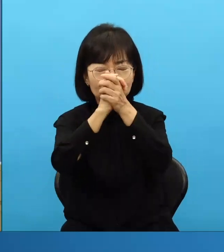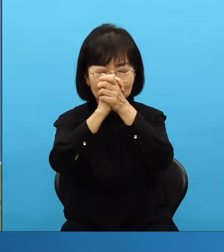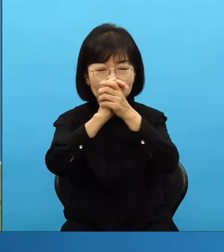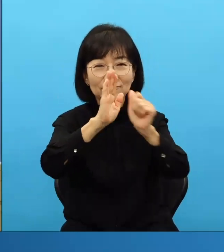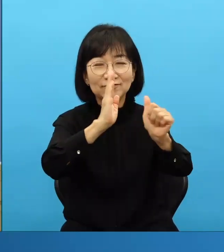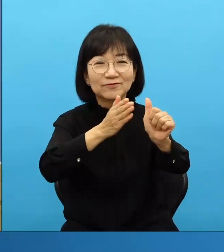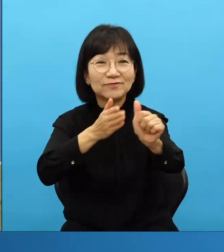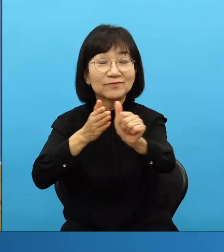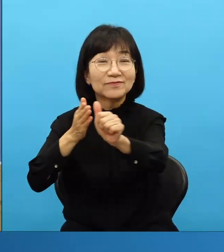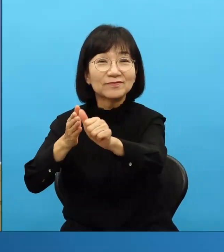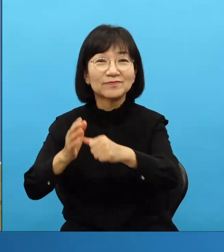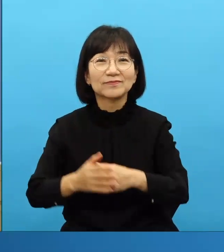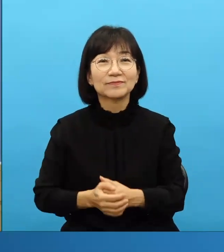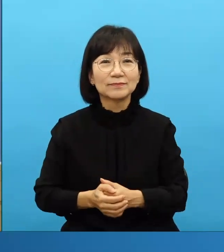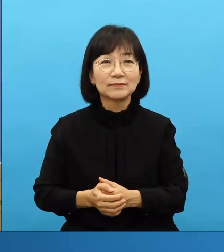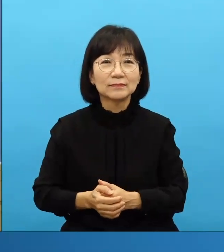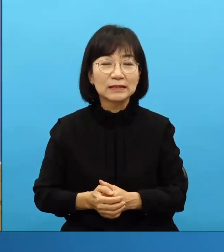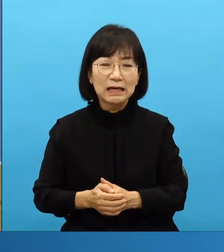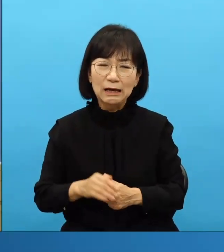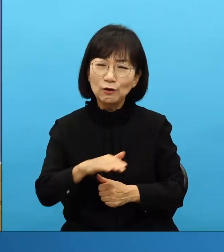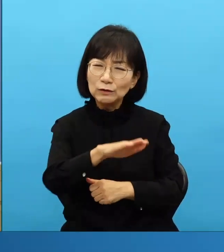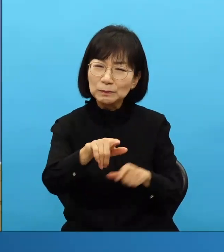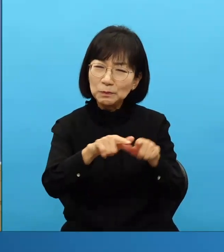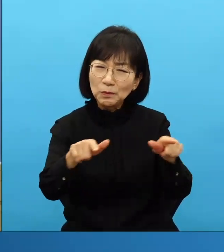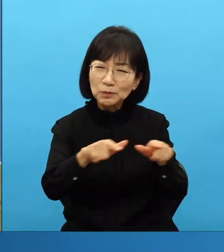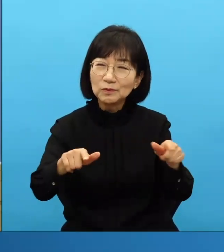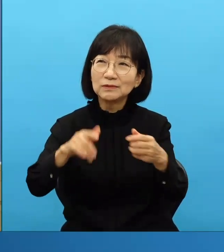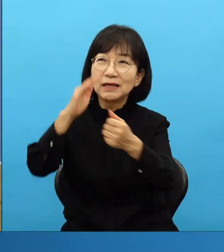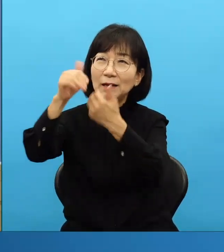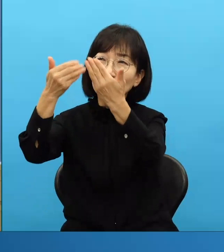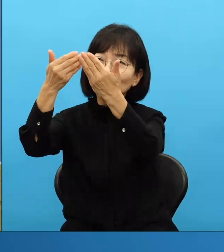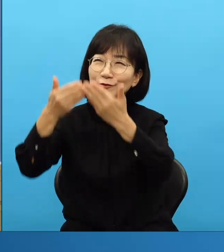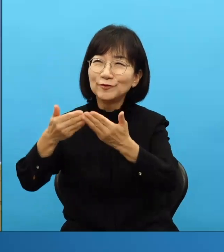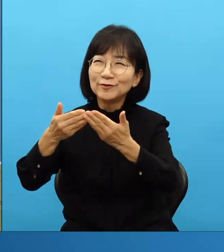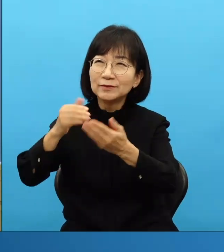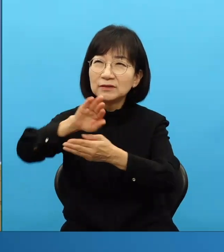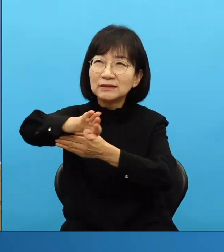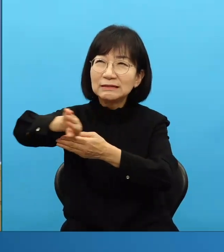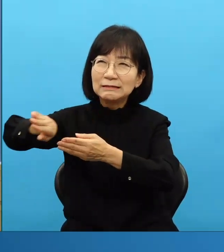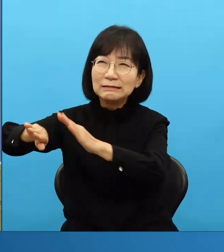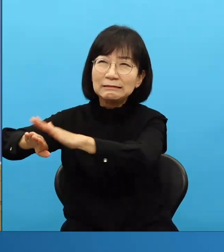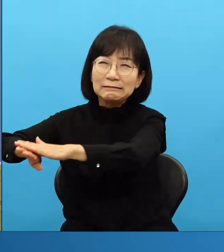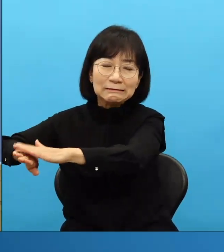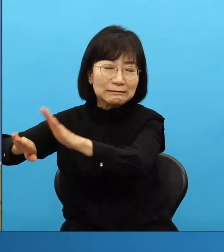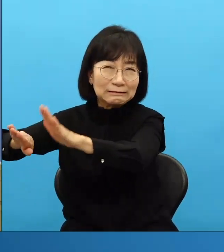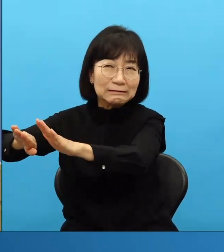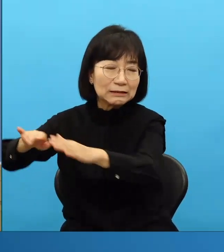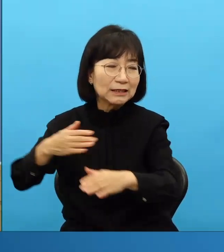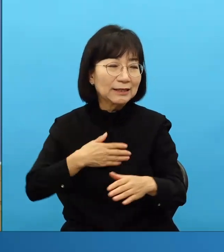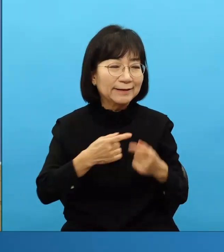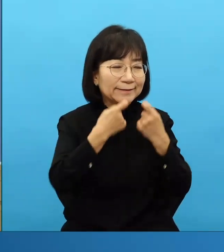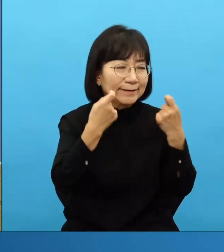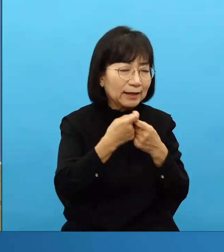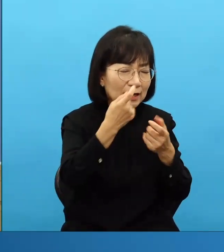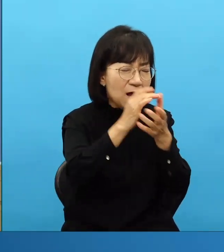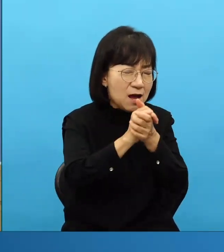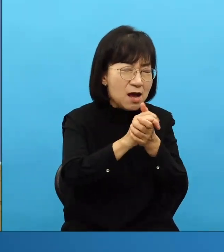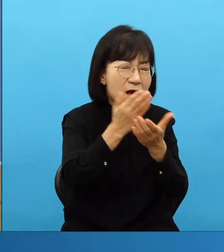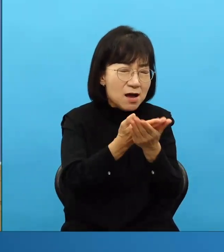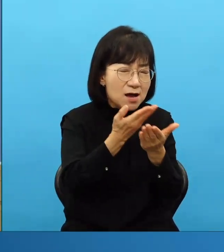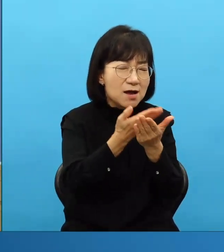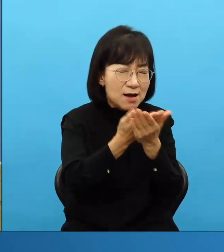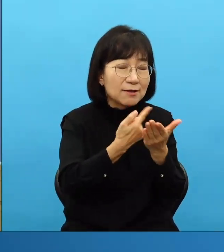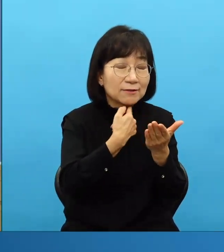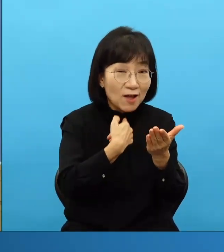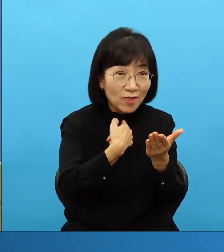to you. 우리는 그거 다 놔두고 다른 거, 그거 가지고 기도를 지금까지 해오셨다면 그거 다